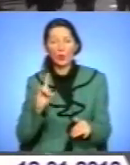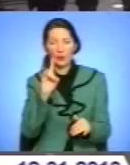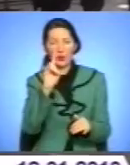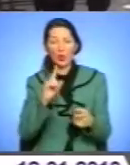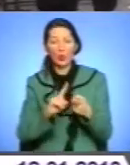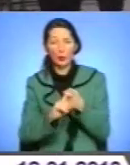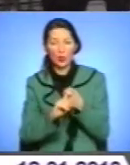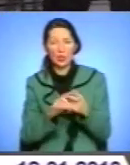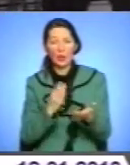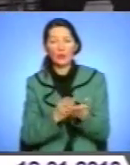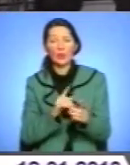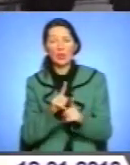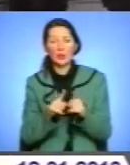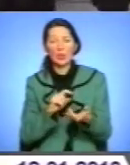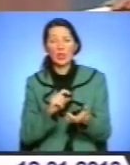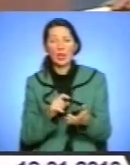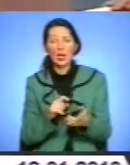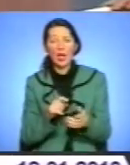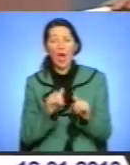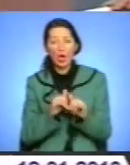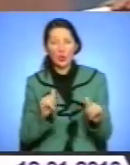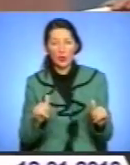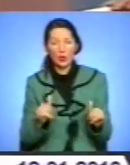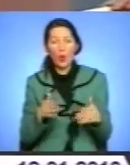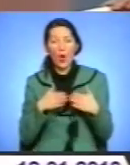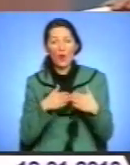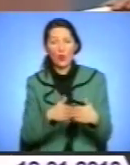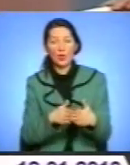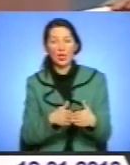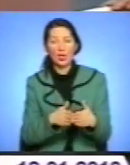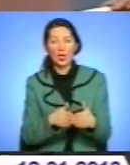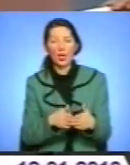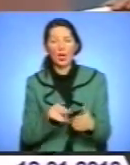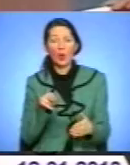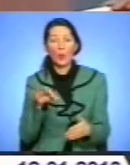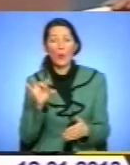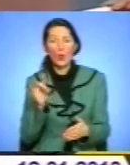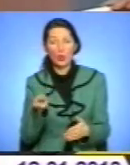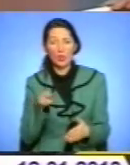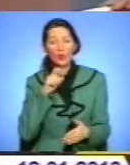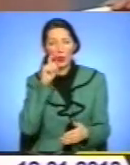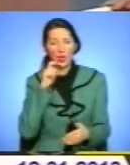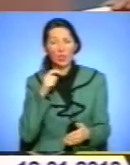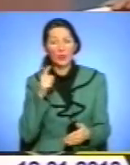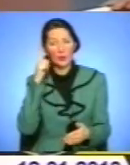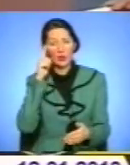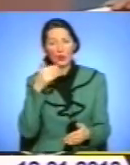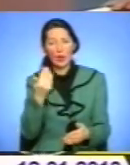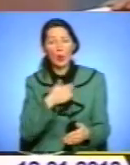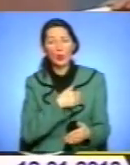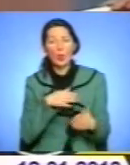питання розвитку водних портів України. Я хотів би, щоб ви подумали врешті-решт по портам, тому